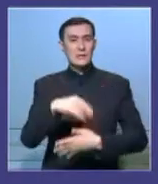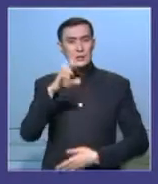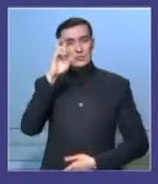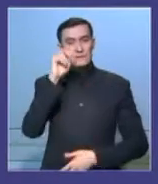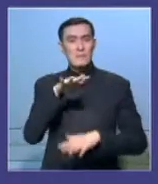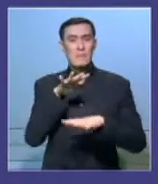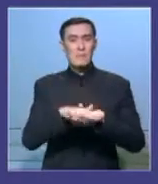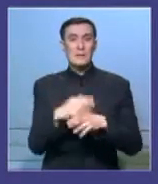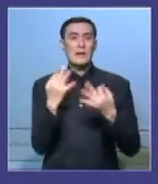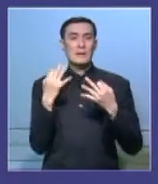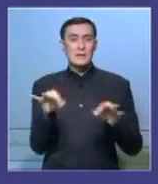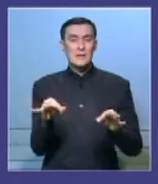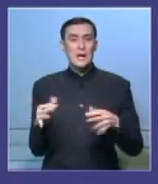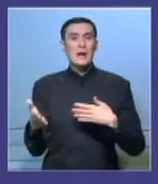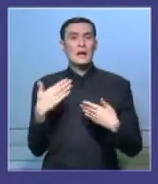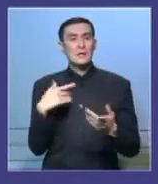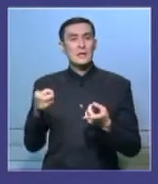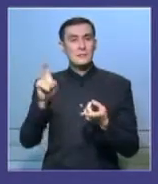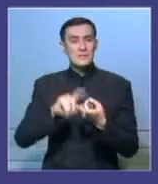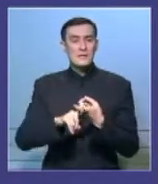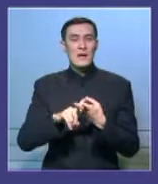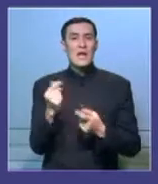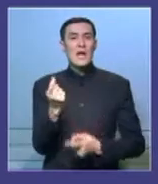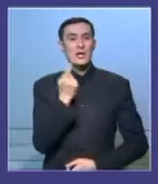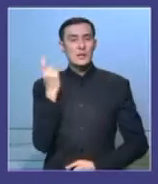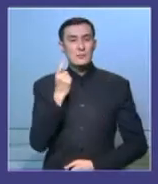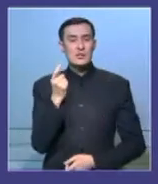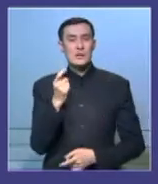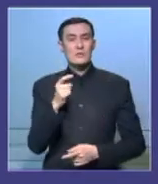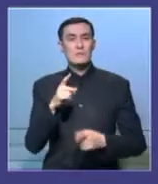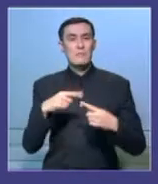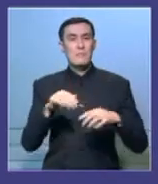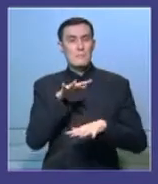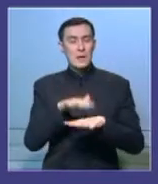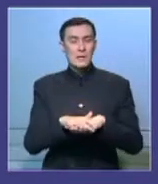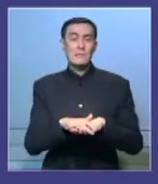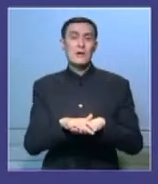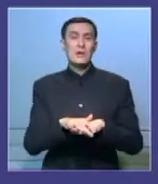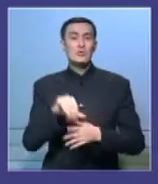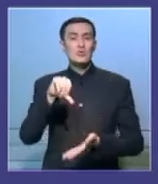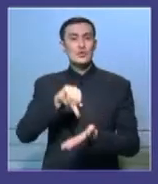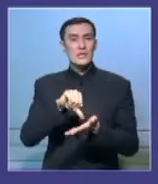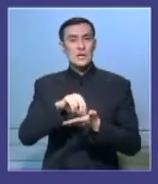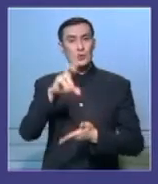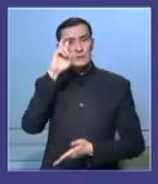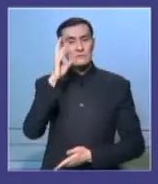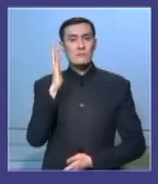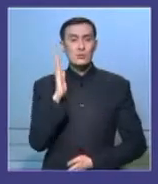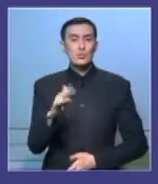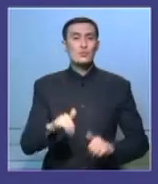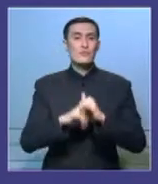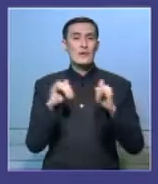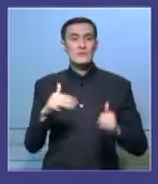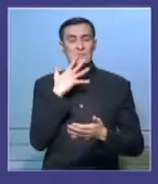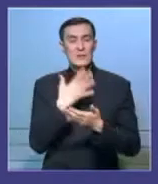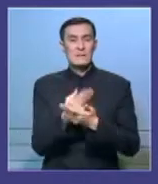Банк открыт для контактов с другими экономическими структурами региона. Рассчитываем, что страны-участницы будут увеличивать